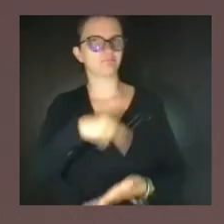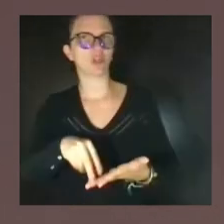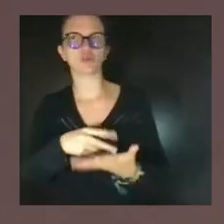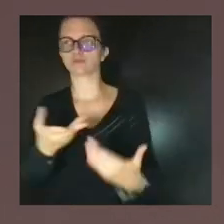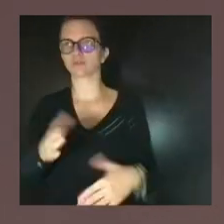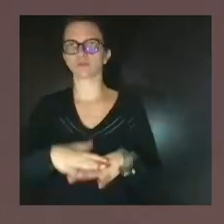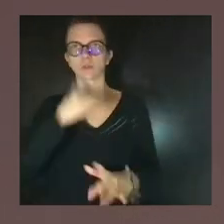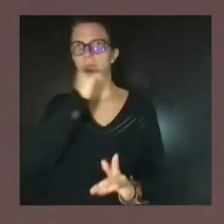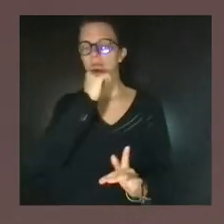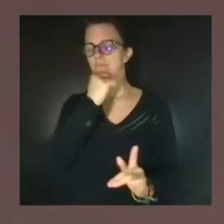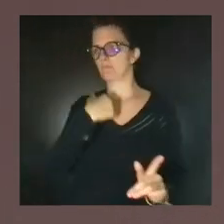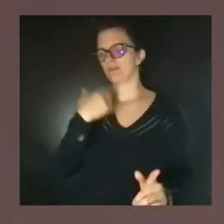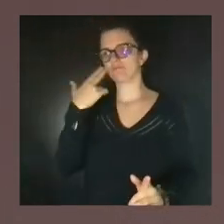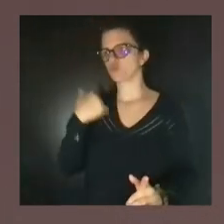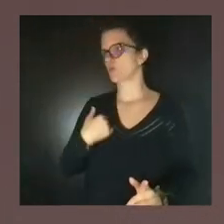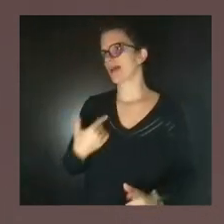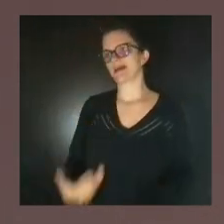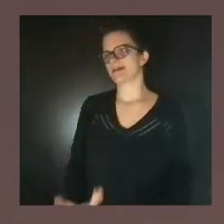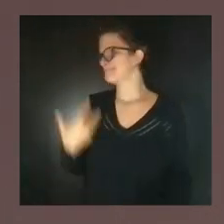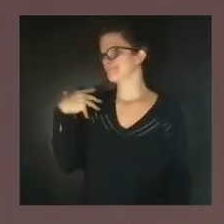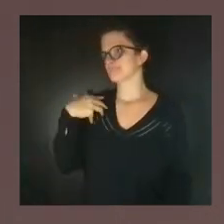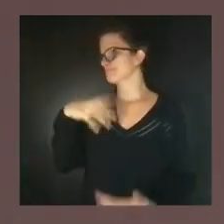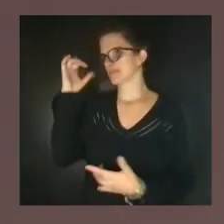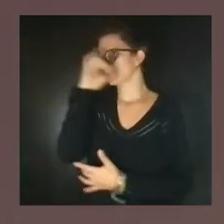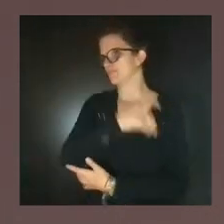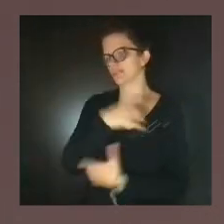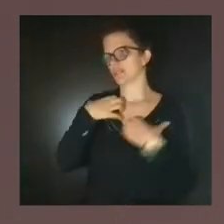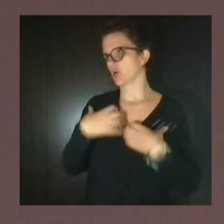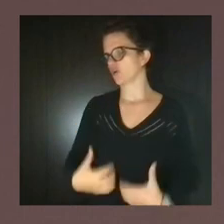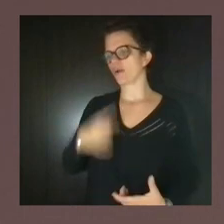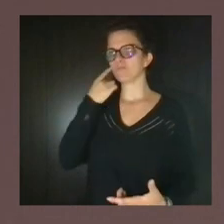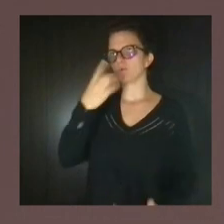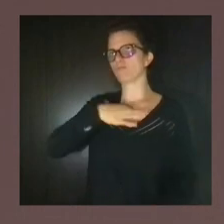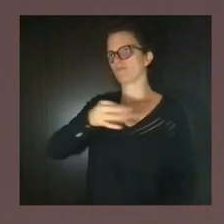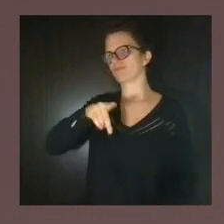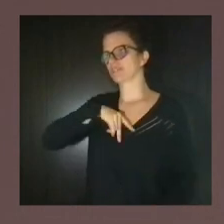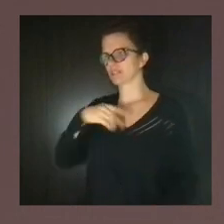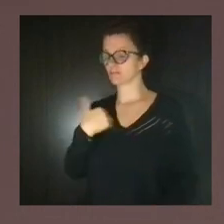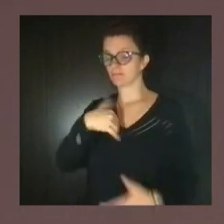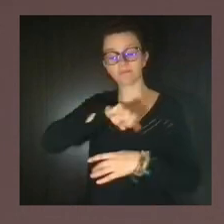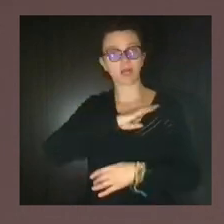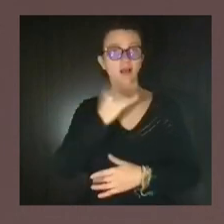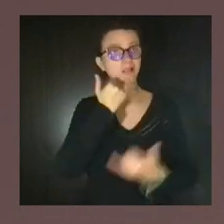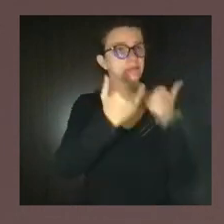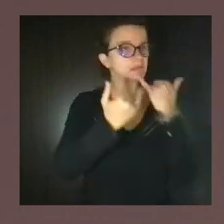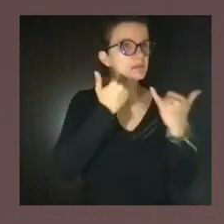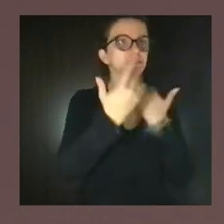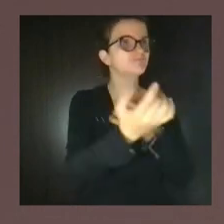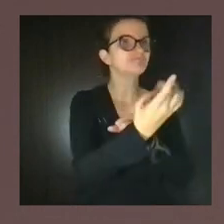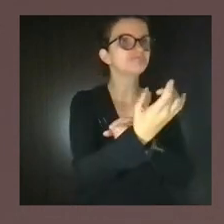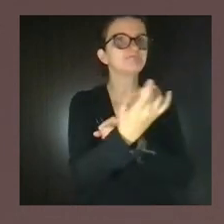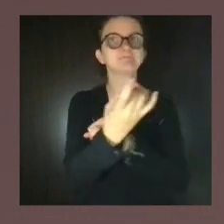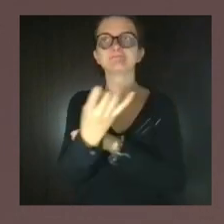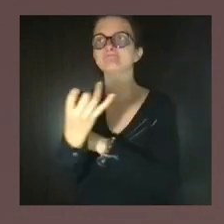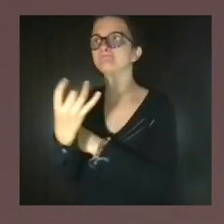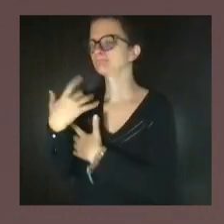Rapidement, ma mère s'est rendu compte que ça allait être difficile de trouver un club pour mon fils. Parce qu'elle appelait des clubs à droite à gauche, aucun club ne voulait